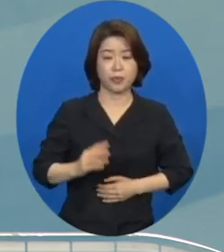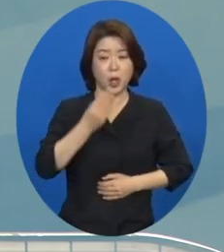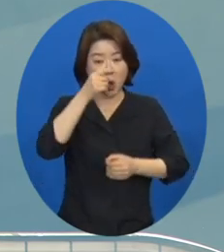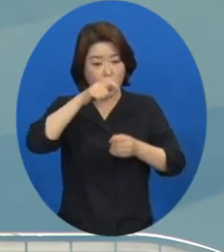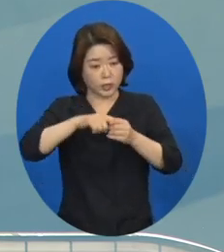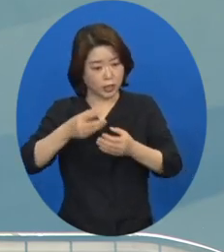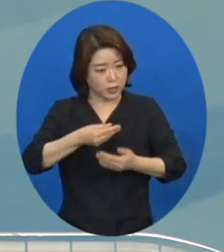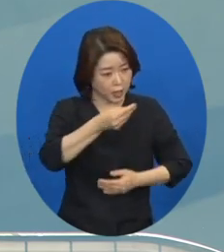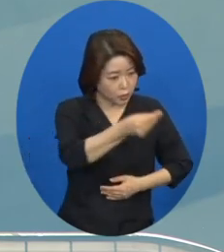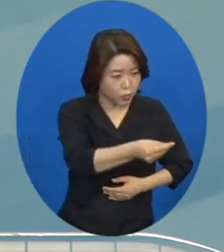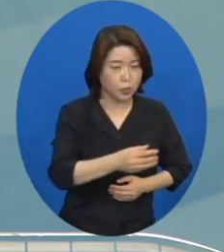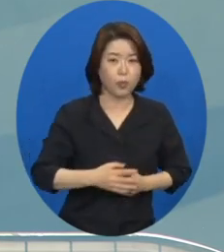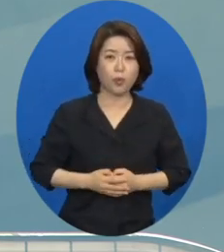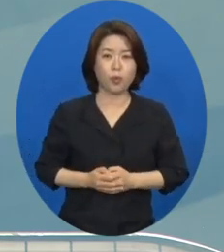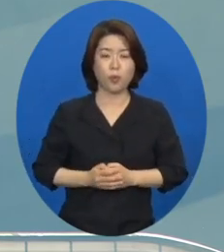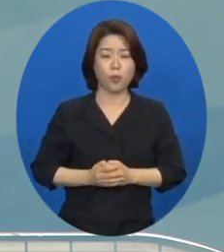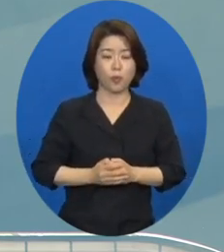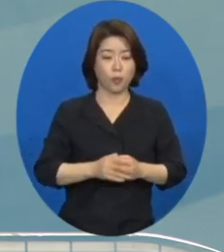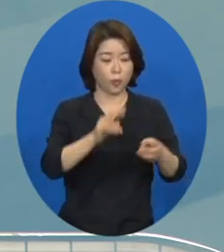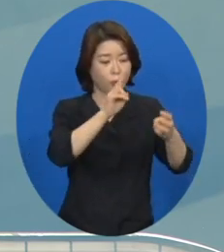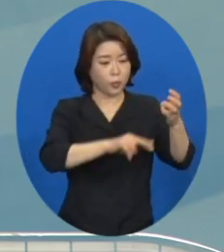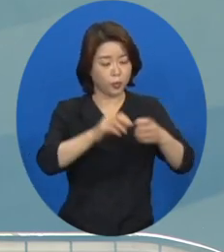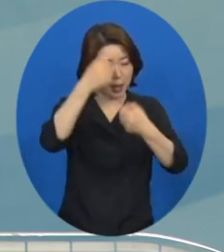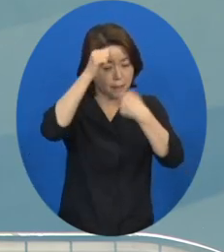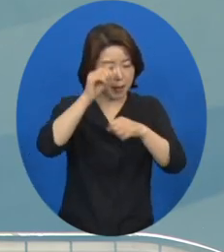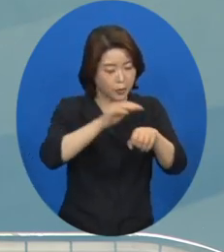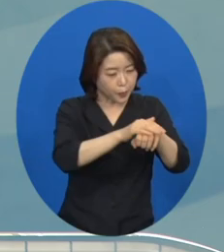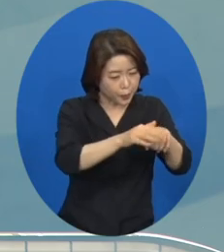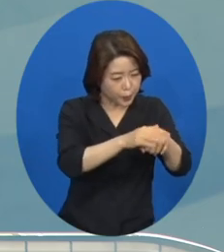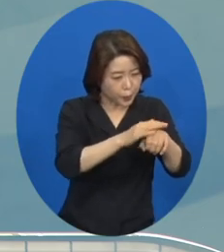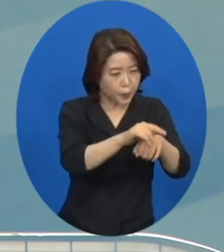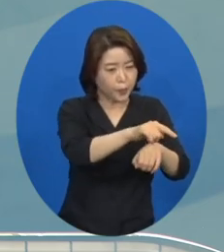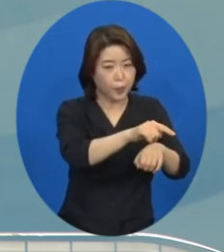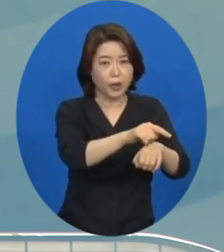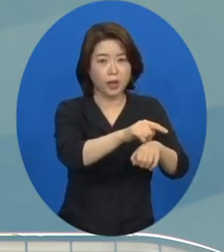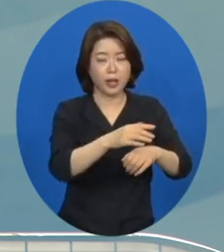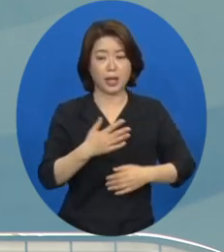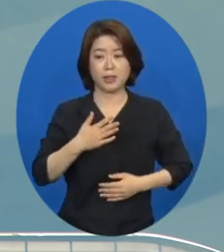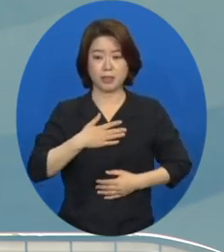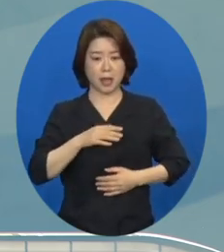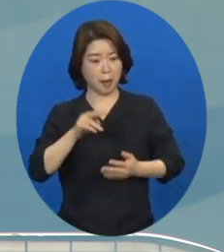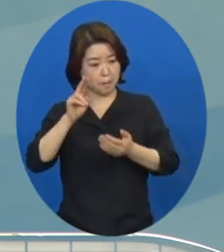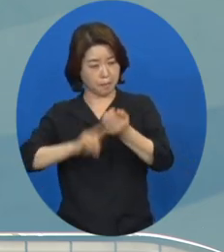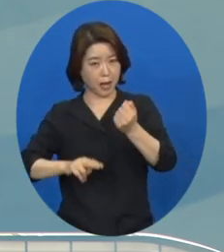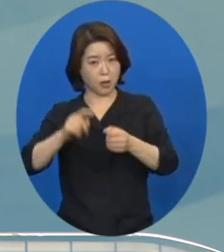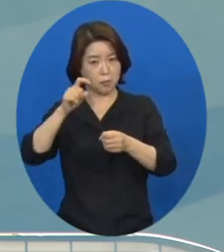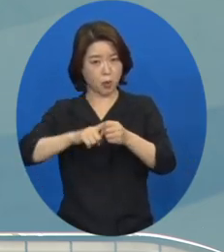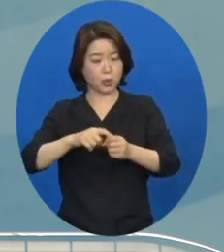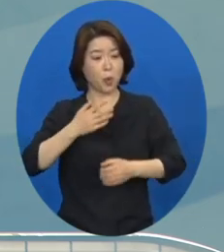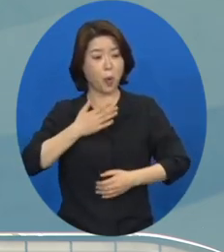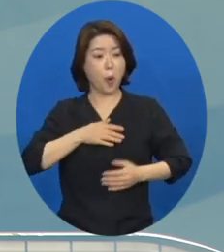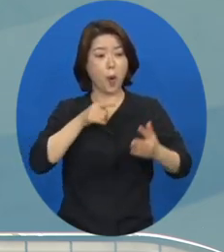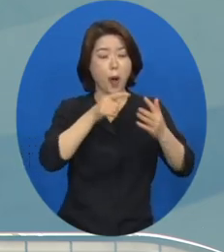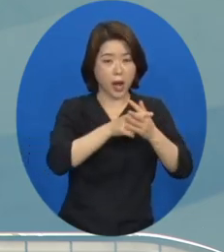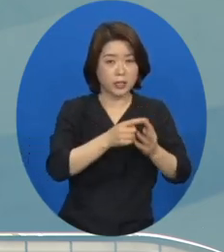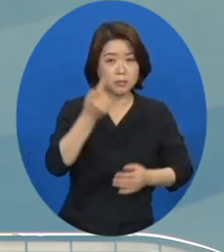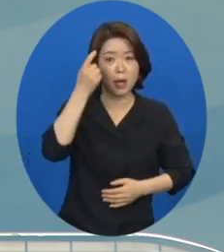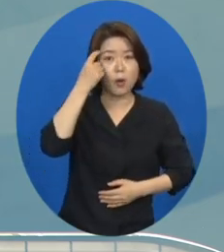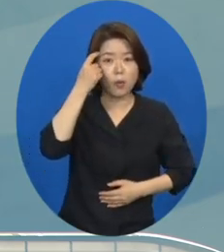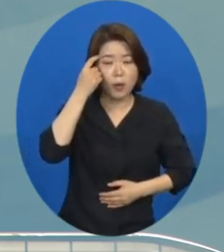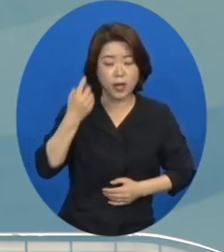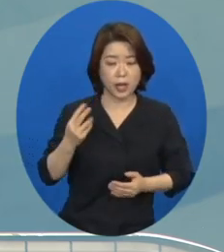주시고 가룟유다의 발도 씻어주세요. 자기를 팔려고 하는 걸 알면서도. 왜? 돌이킬 수